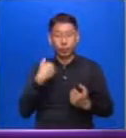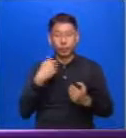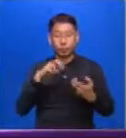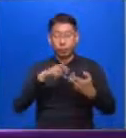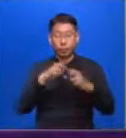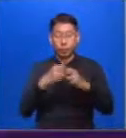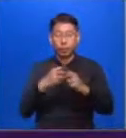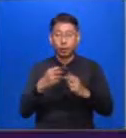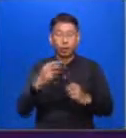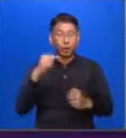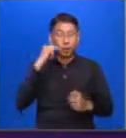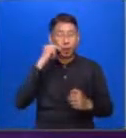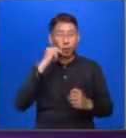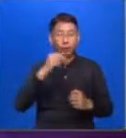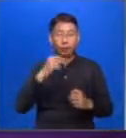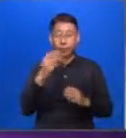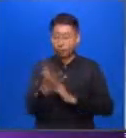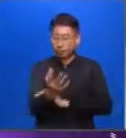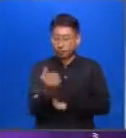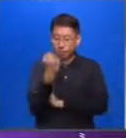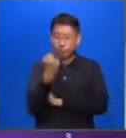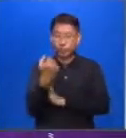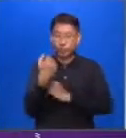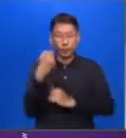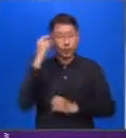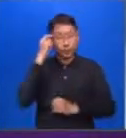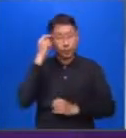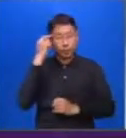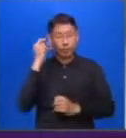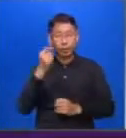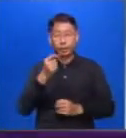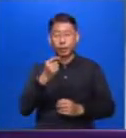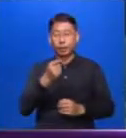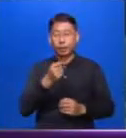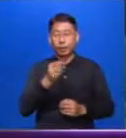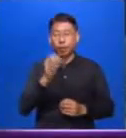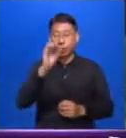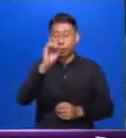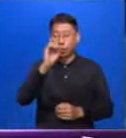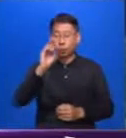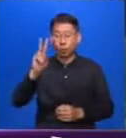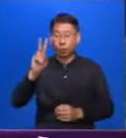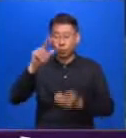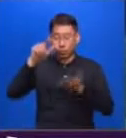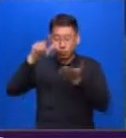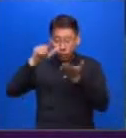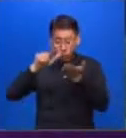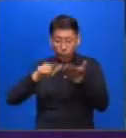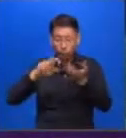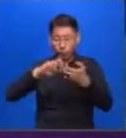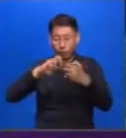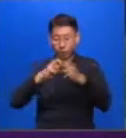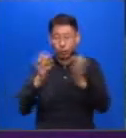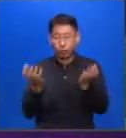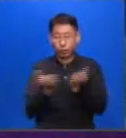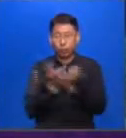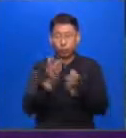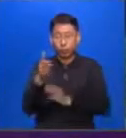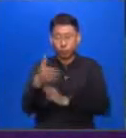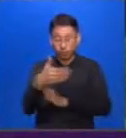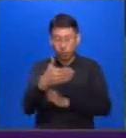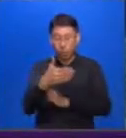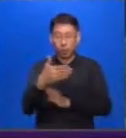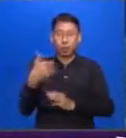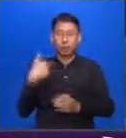ก็ส่งผลให้น้ำในคลองมีความเข้มข้นมากขึ้นเกรงว่าอาจทำให้ค่าออกซิเจนนั้นลดลงส่งผลกระทบต่อสัตว์น้ำด้วย